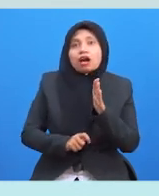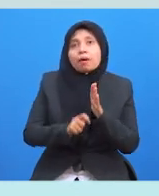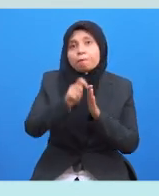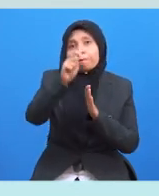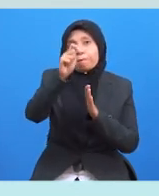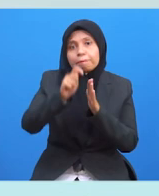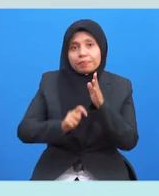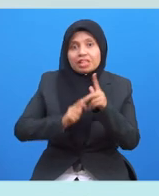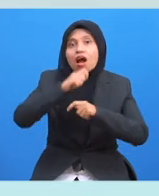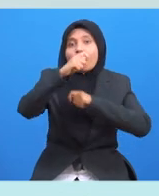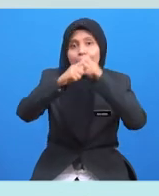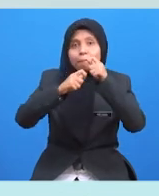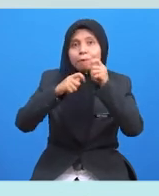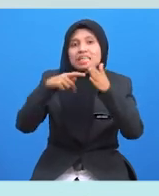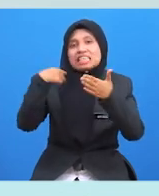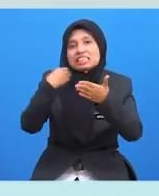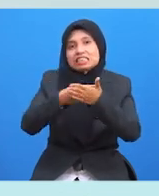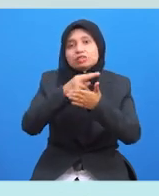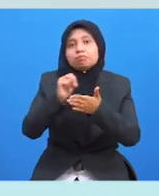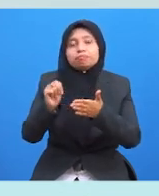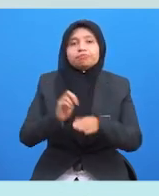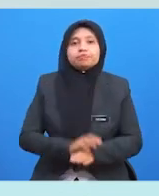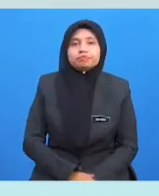ketersampaian. Yang ketiga,